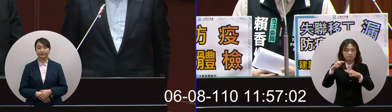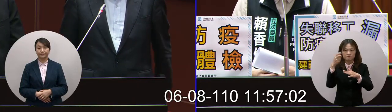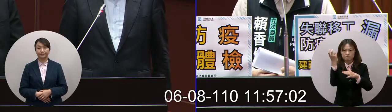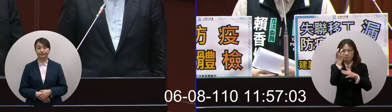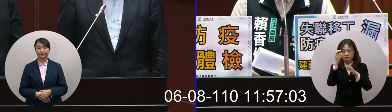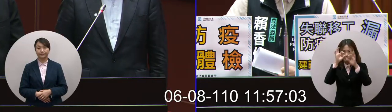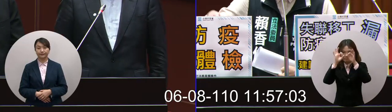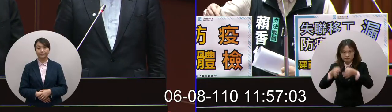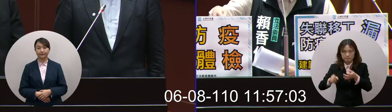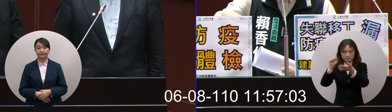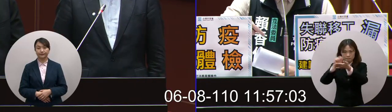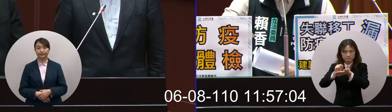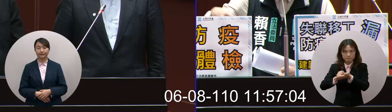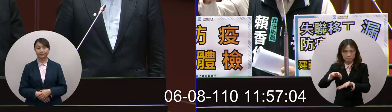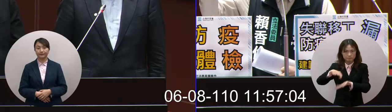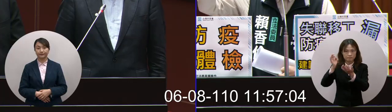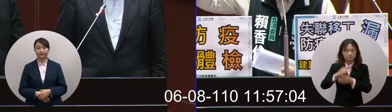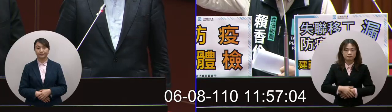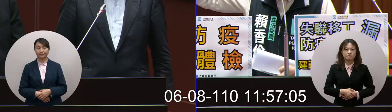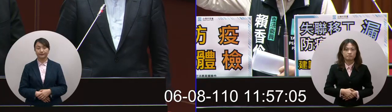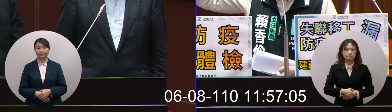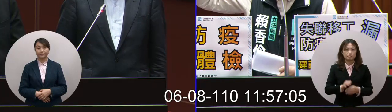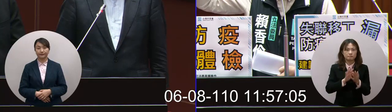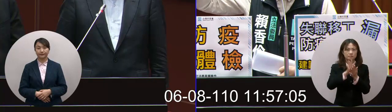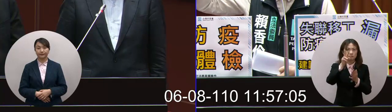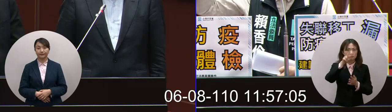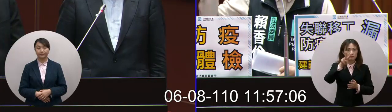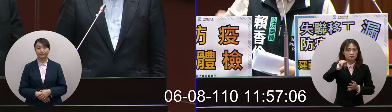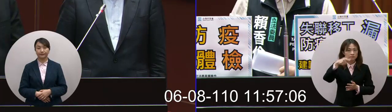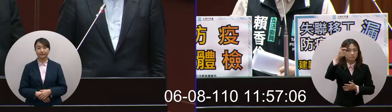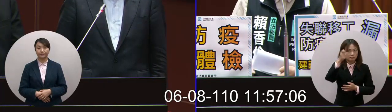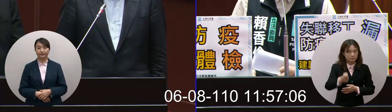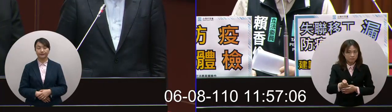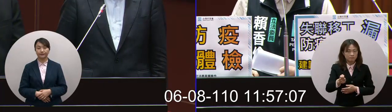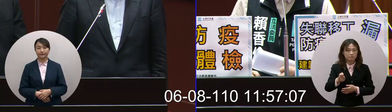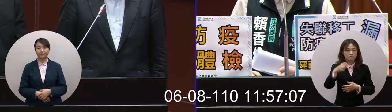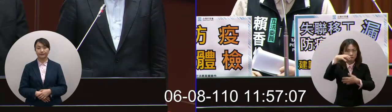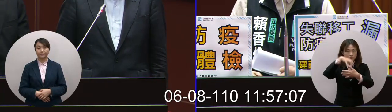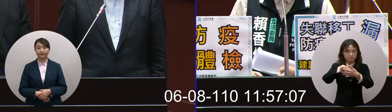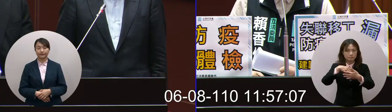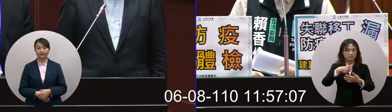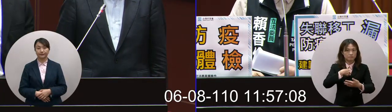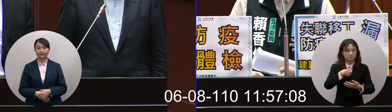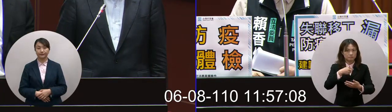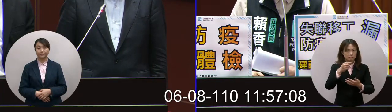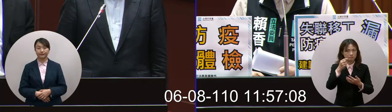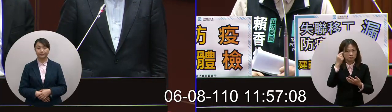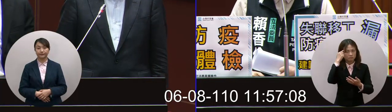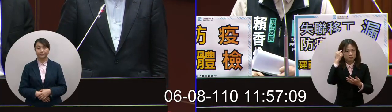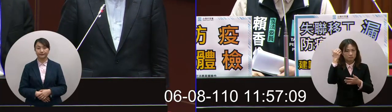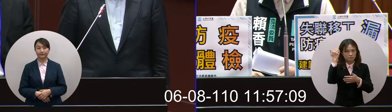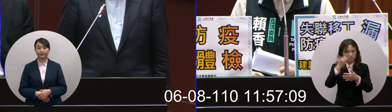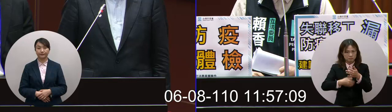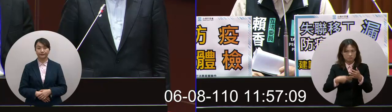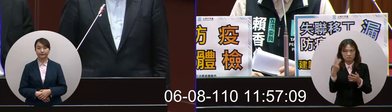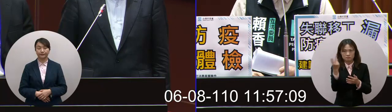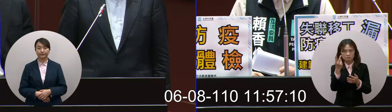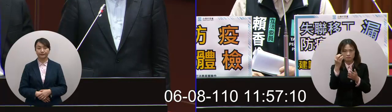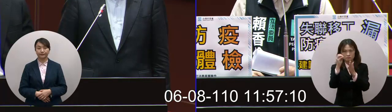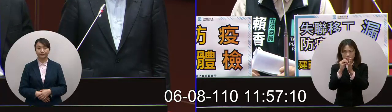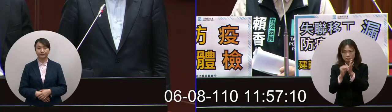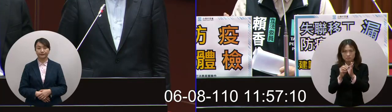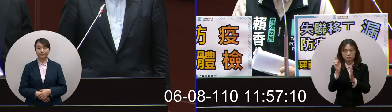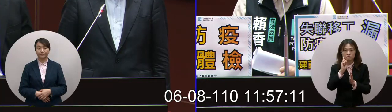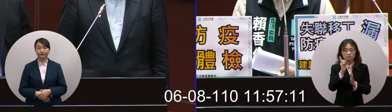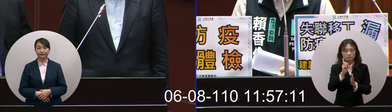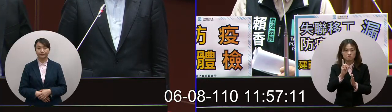来2600亿里面，我们这个防疫纾困里面，我们少了两个字哦，就叫做振兴两字。我问过，